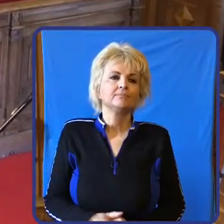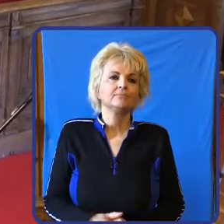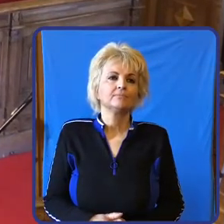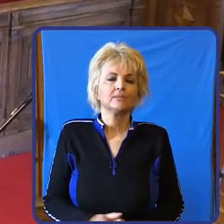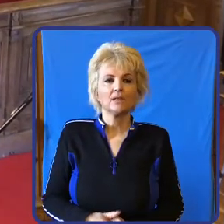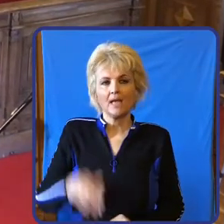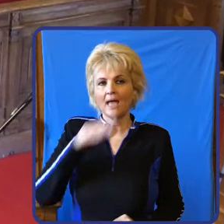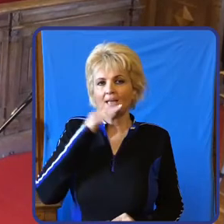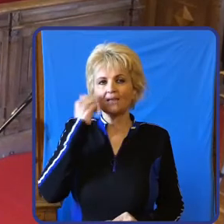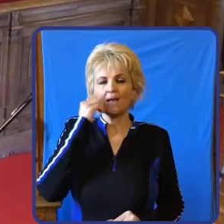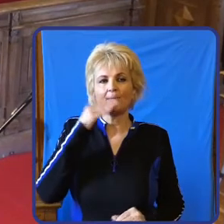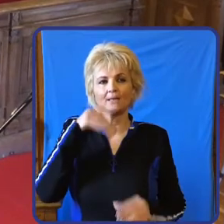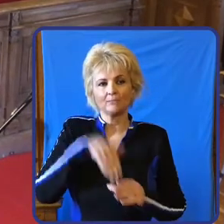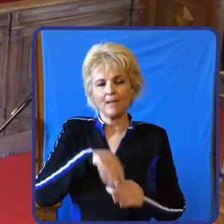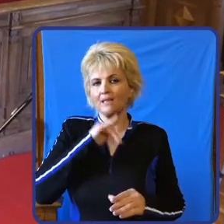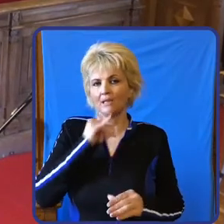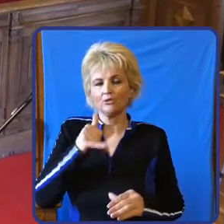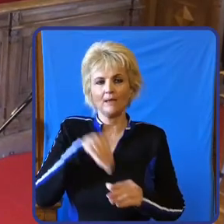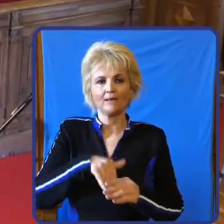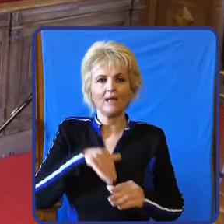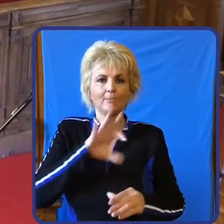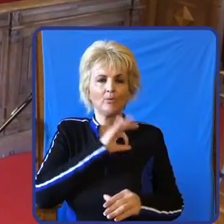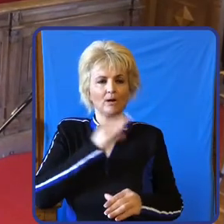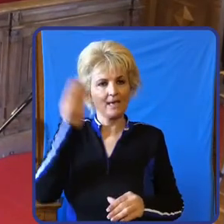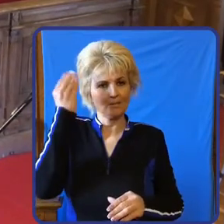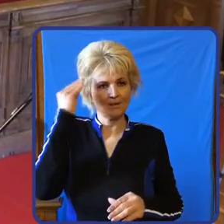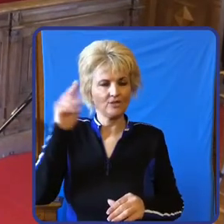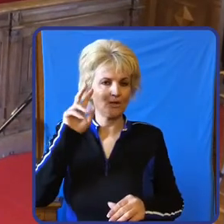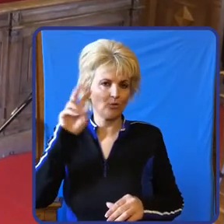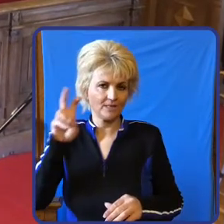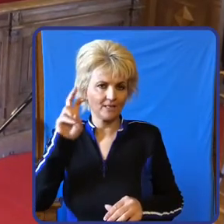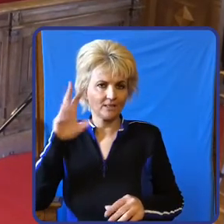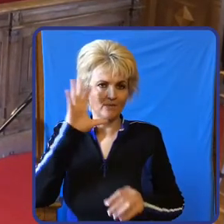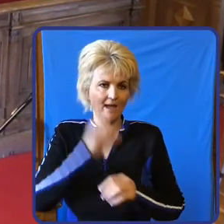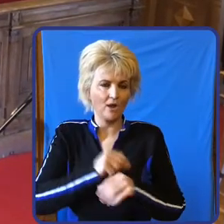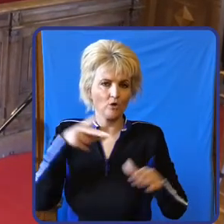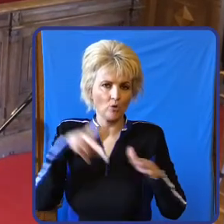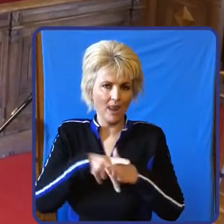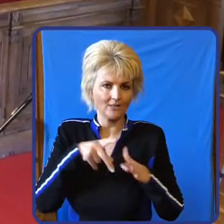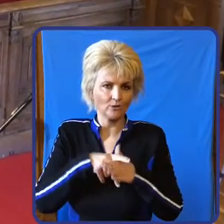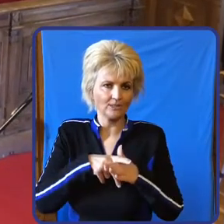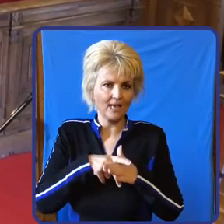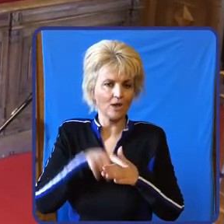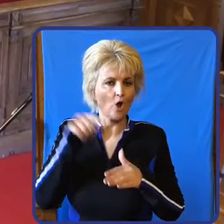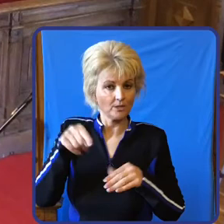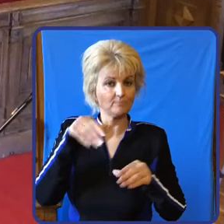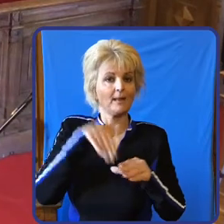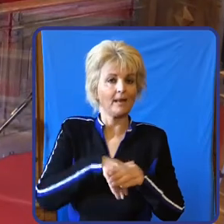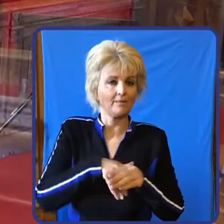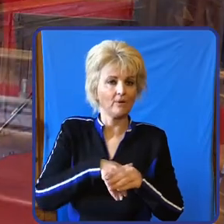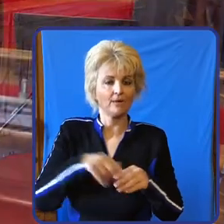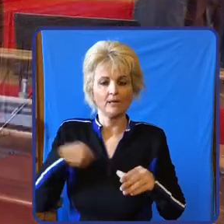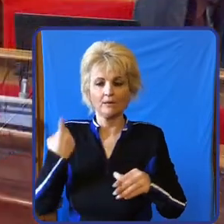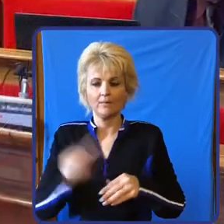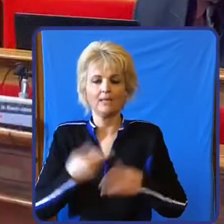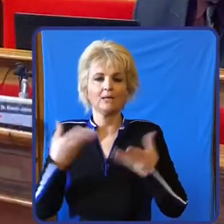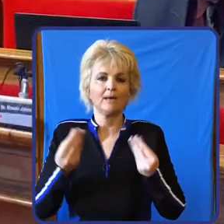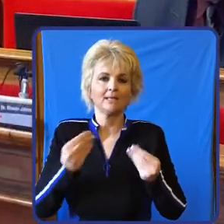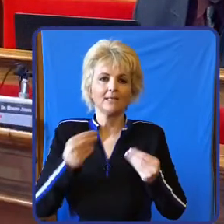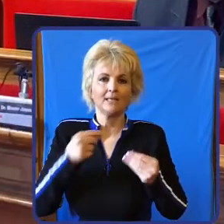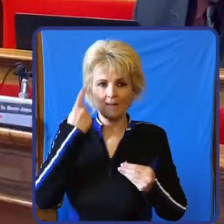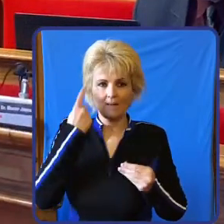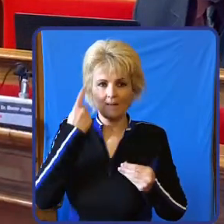Benne, hogy a polgármesternek a hozzászólását vagy válaszát korlátozzák. Az benne van, hogy mi mennyit